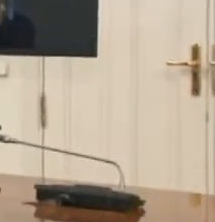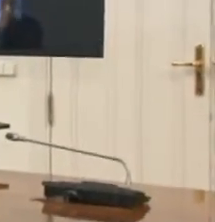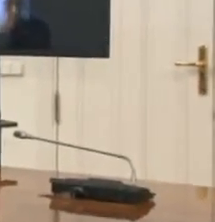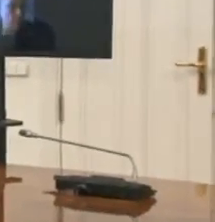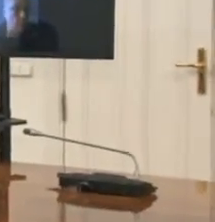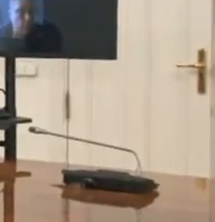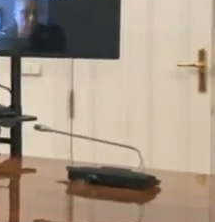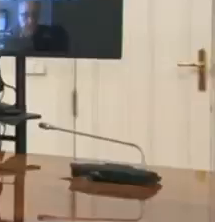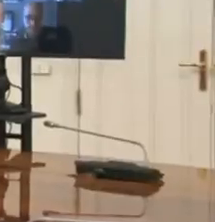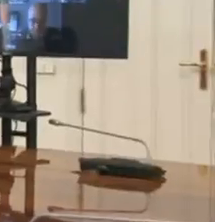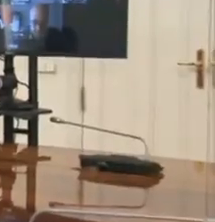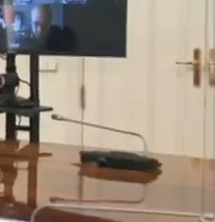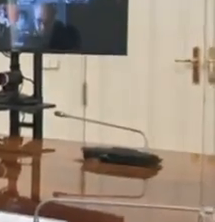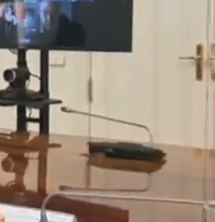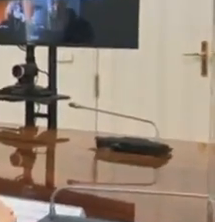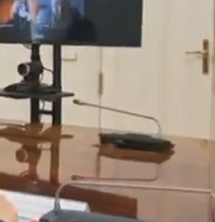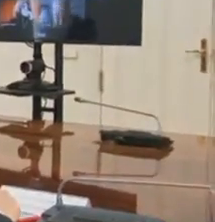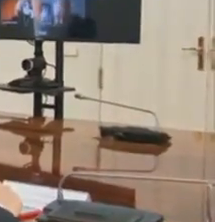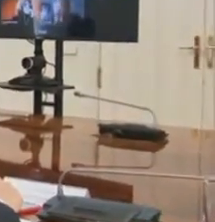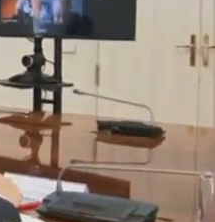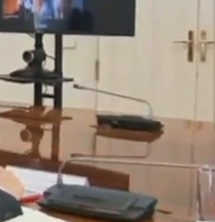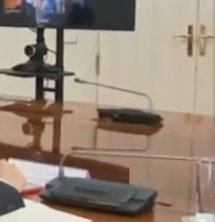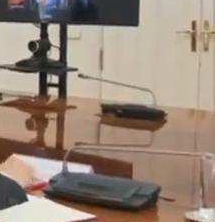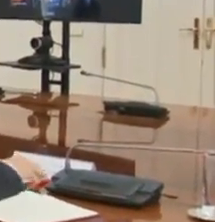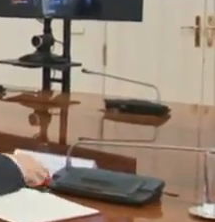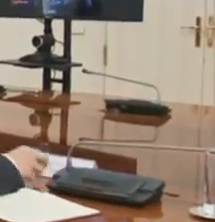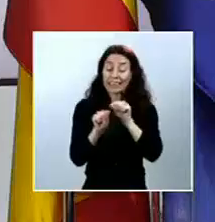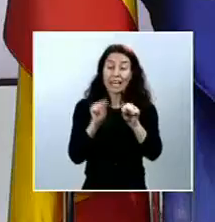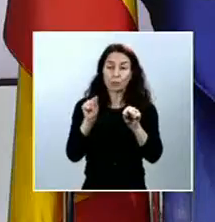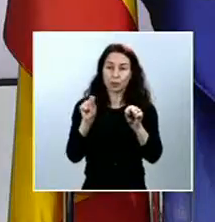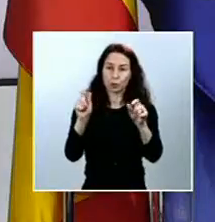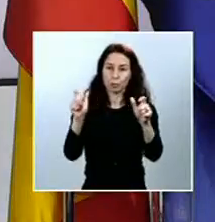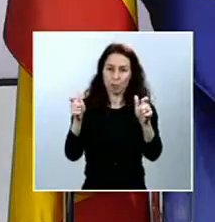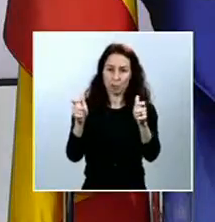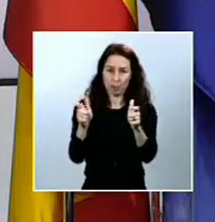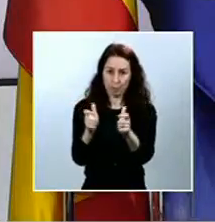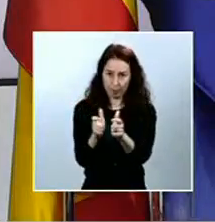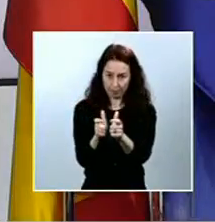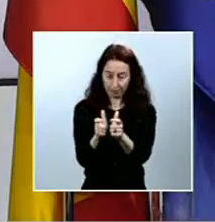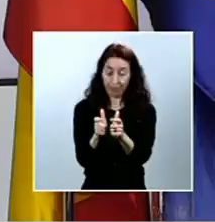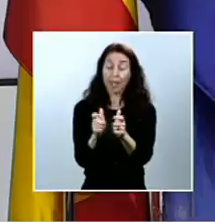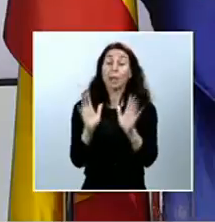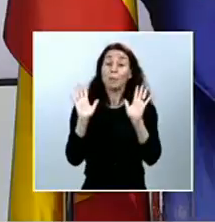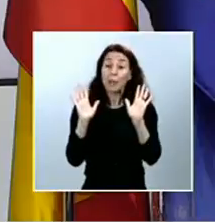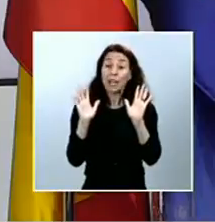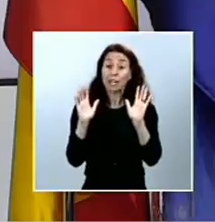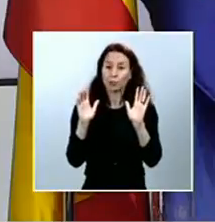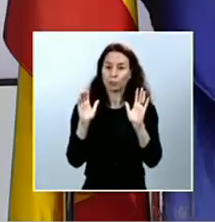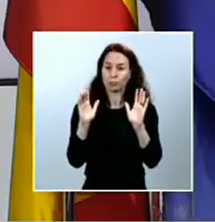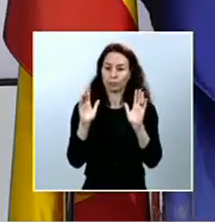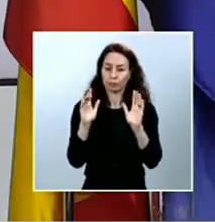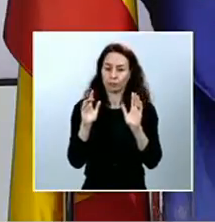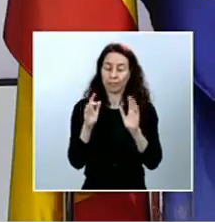relaxació i que se saturi de nou el sistema sanitari. Tenemos que llegar a tener un nivel de descenso, un número de nuevos casos